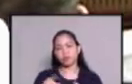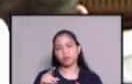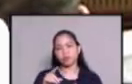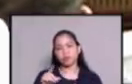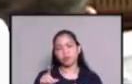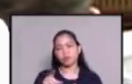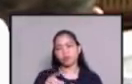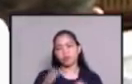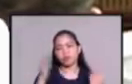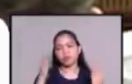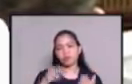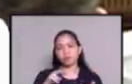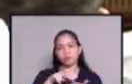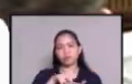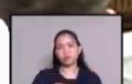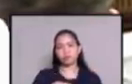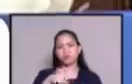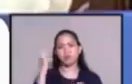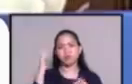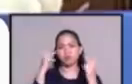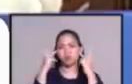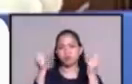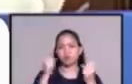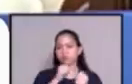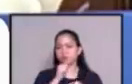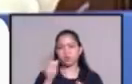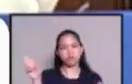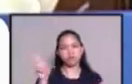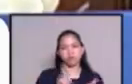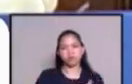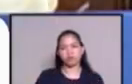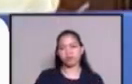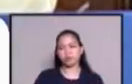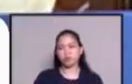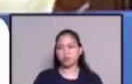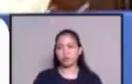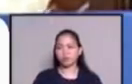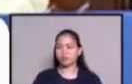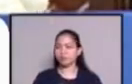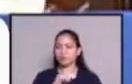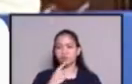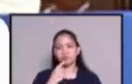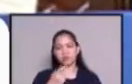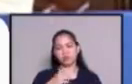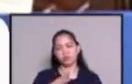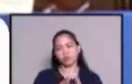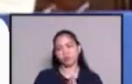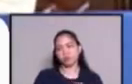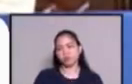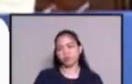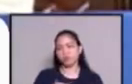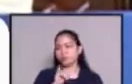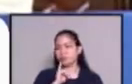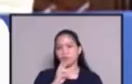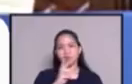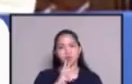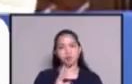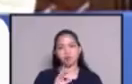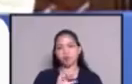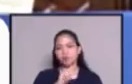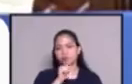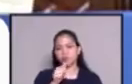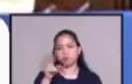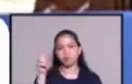nito, nanindigan ng Pangulo na hindi siya basta-basta pipirma. Sabi ko, I said my piece. I will not sign